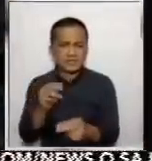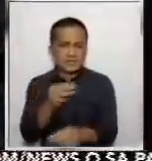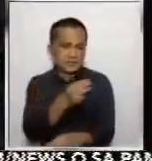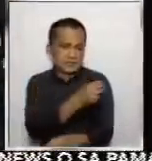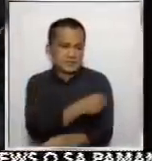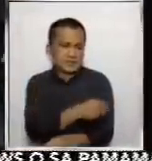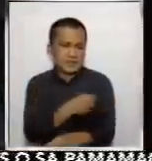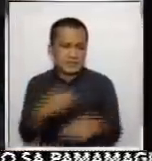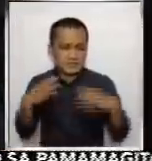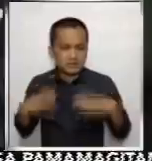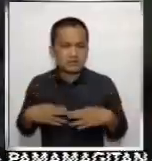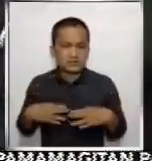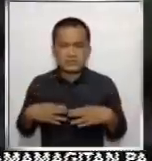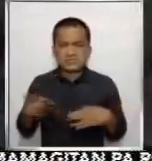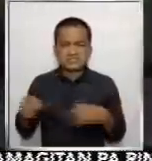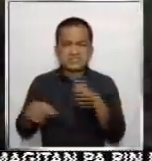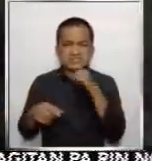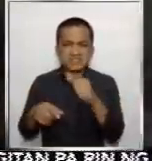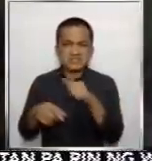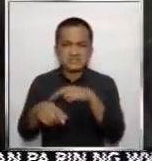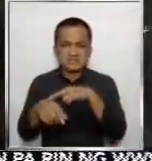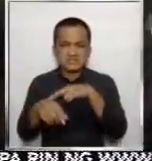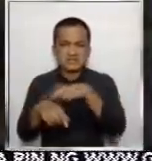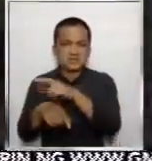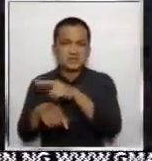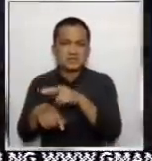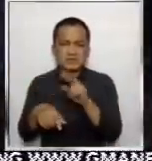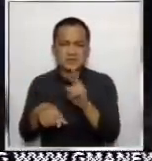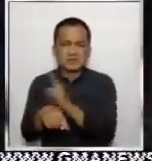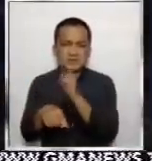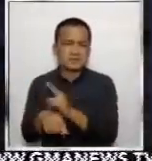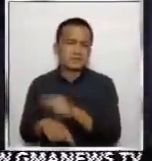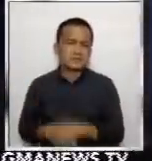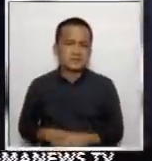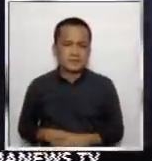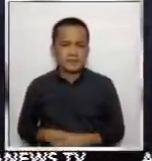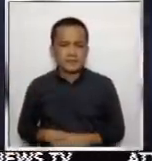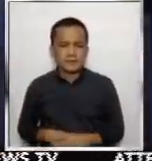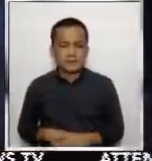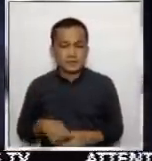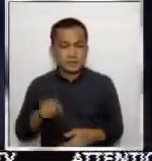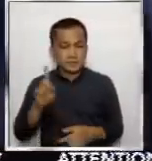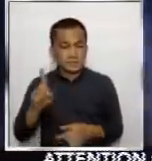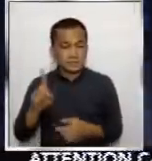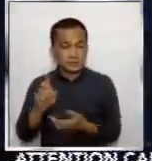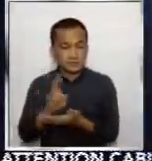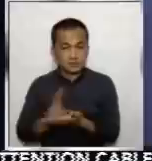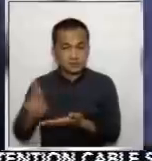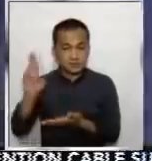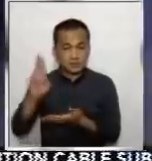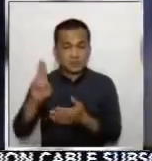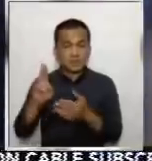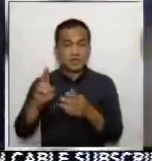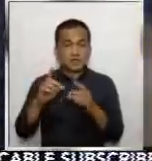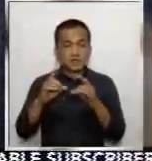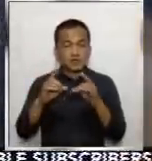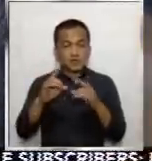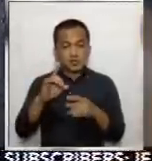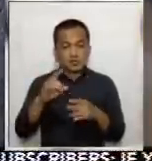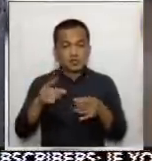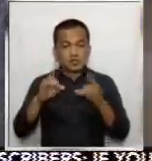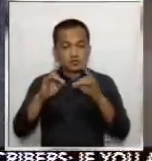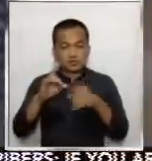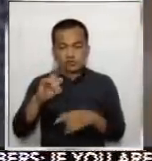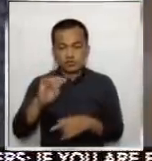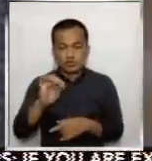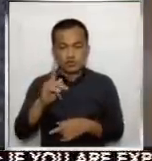nila inirerekomenda ang malawakang paggamit nito. Sa isang universidad sa Tokyo, Japan, inaral ang level ng